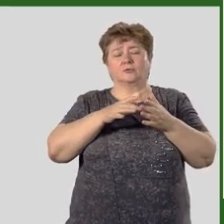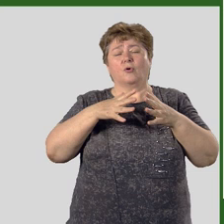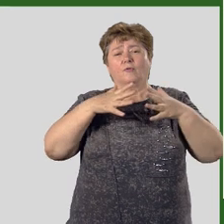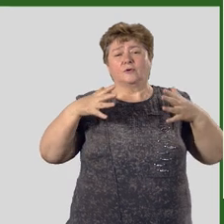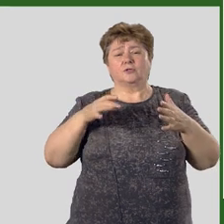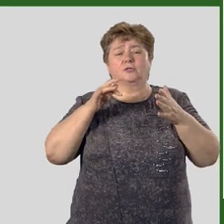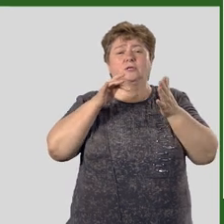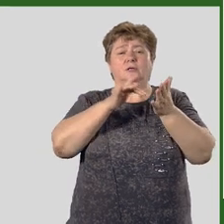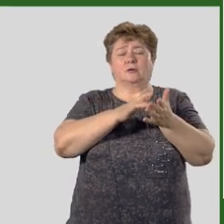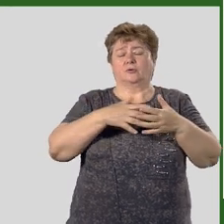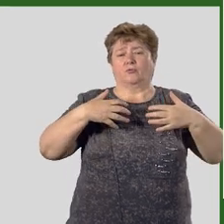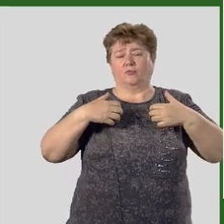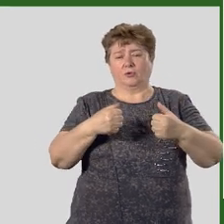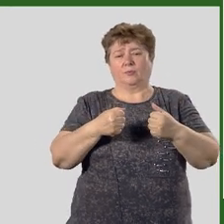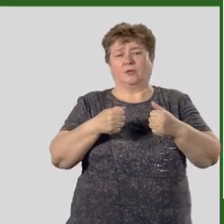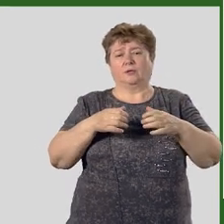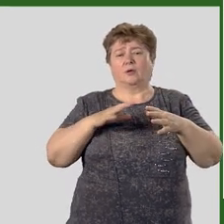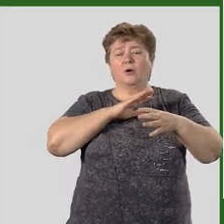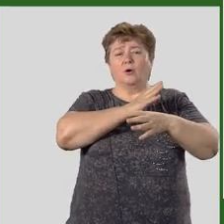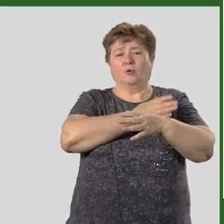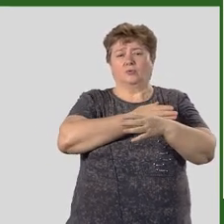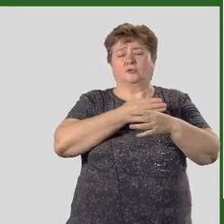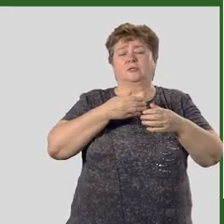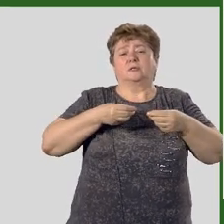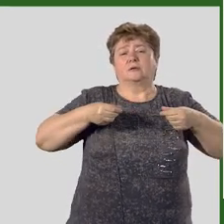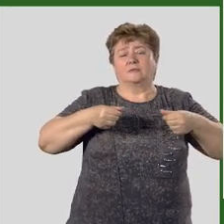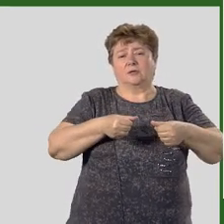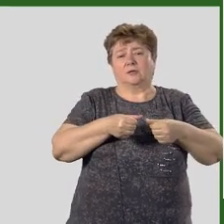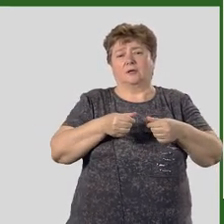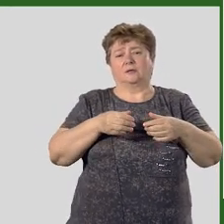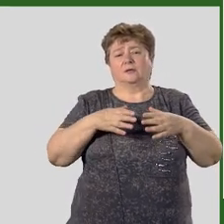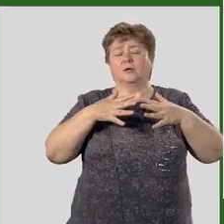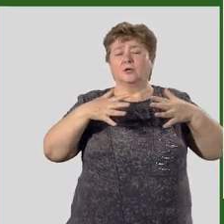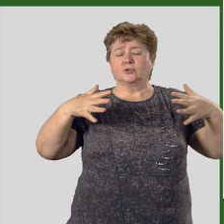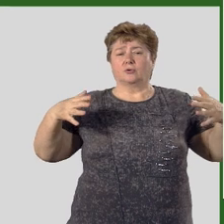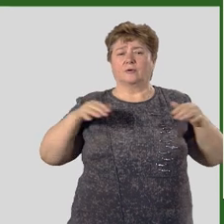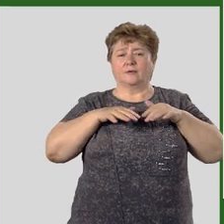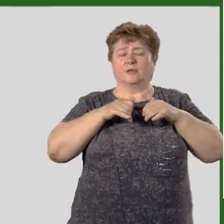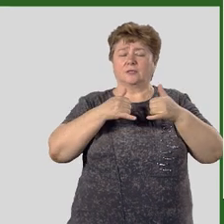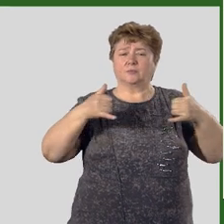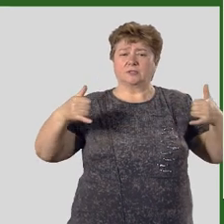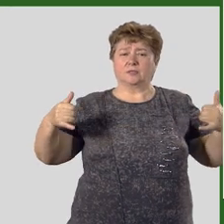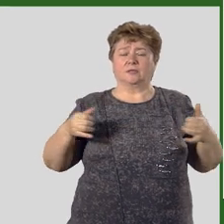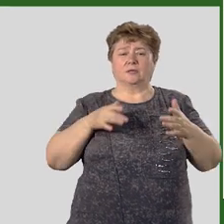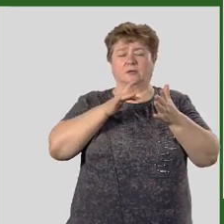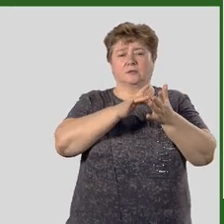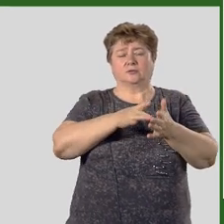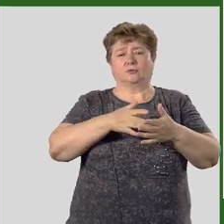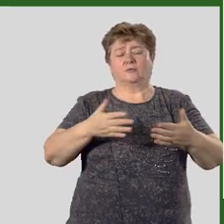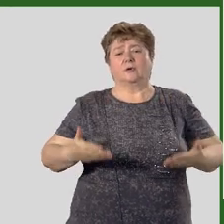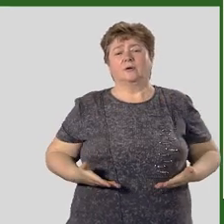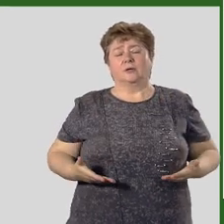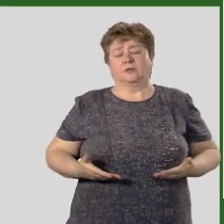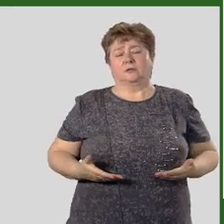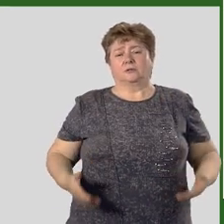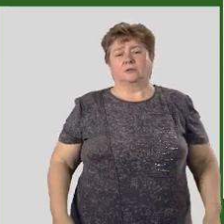числа городов, их укрепления и усиления их роли. широкого распространения городского образа жизни.